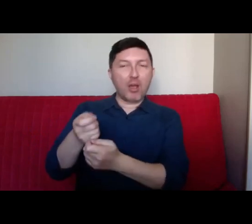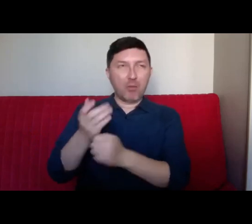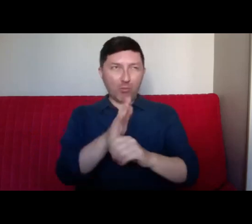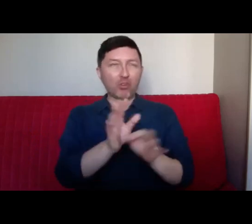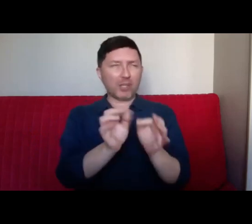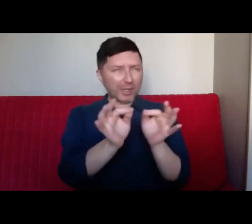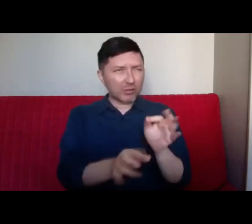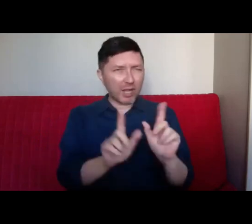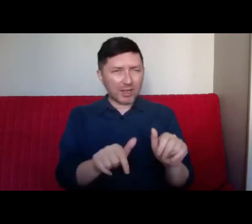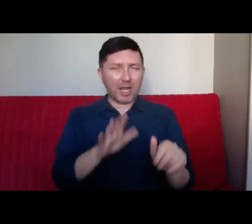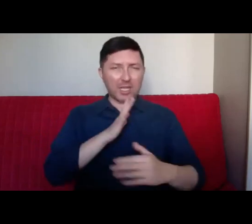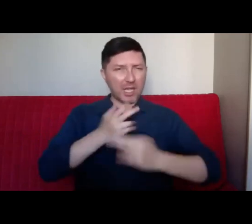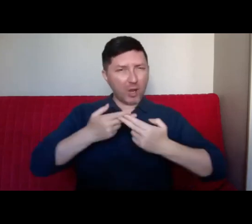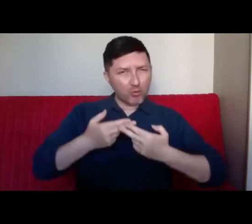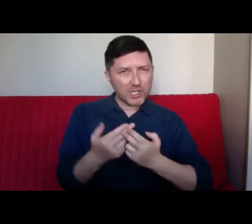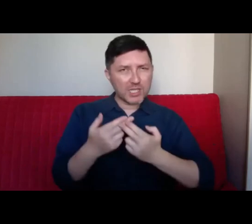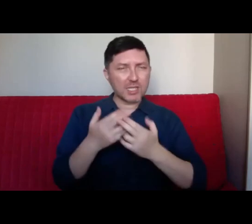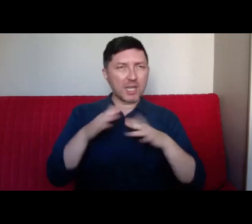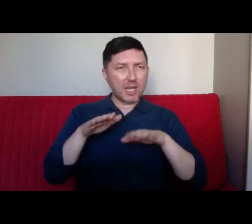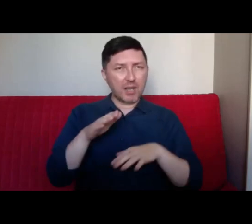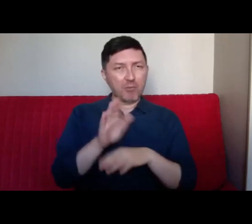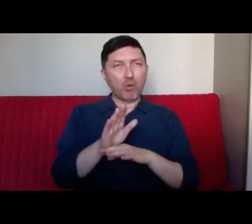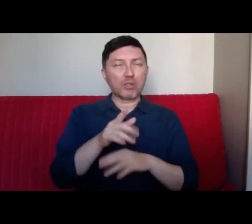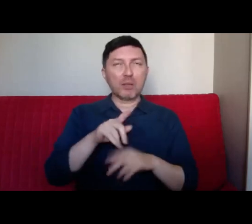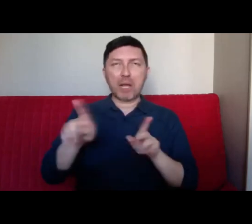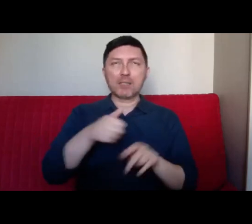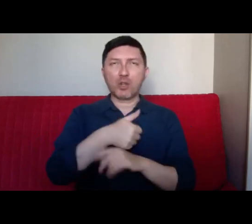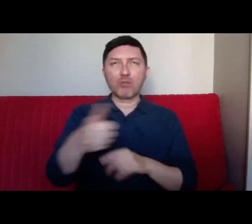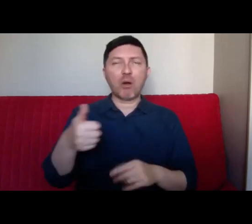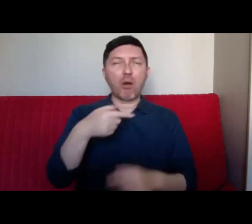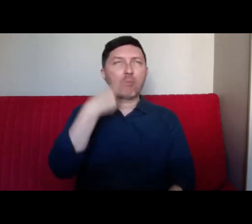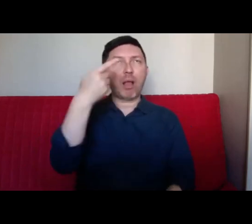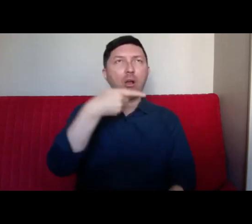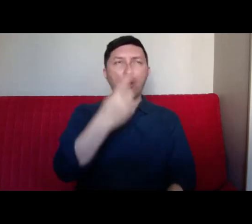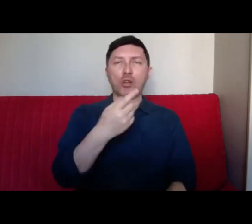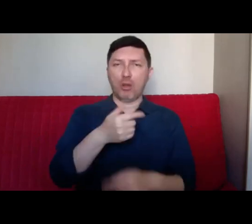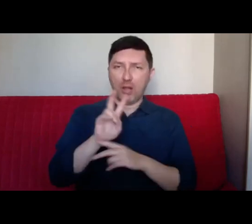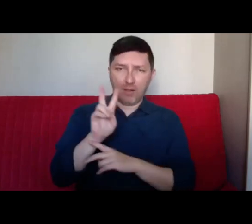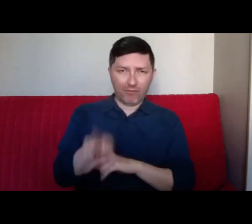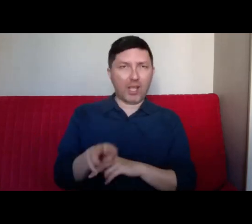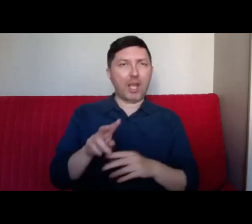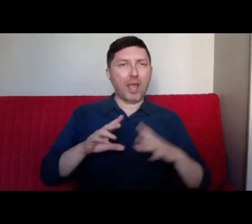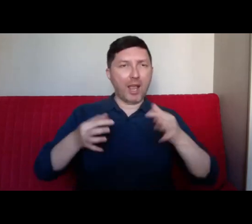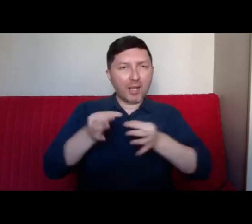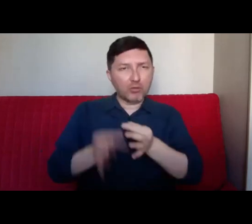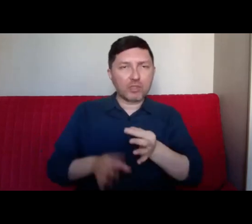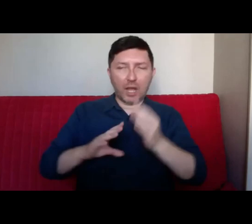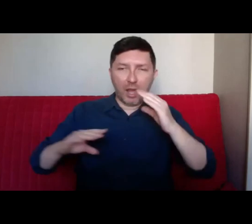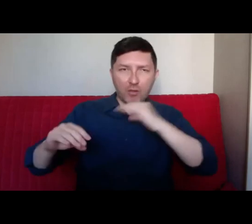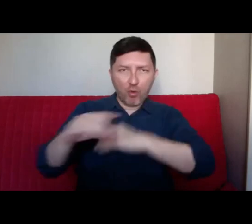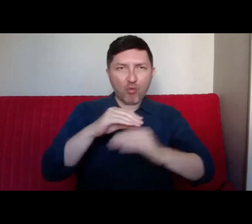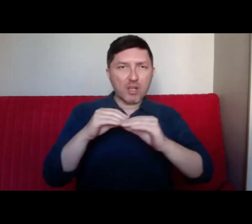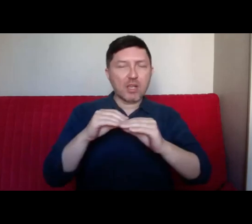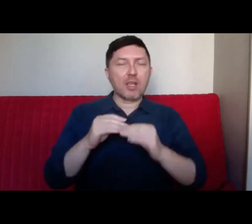qu'il y a des outils pour agir, pour créer la confiance, rassurer et pouvoir entraîner plus de monde, démultiplier les efforts qui sont faits